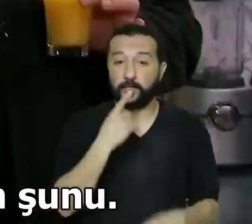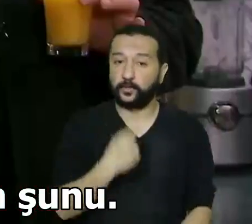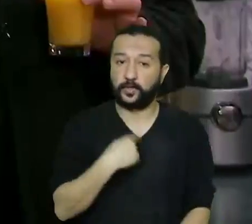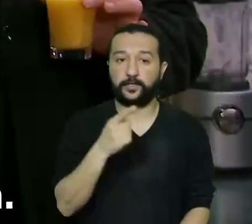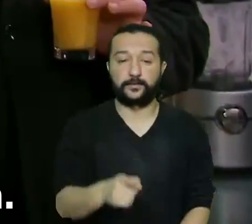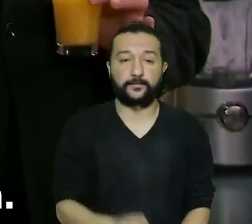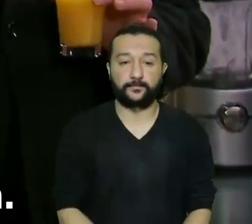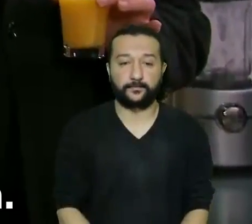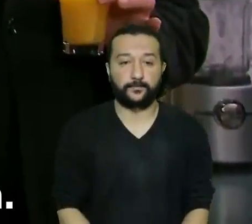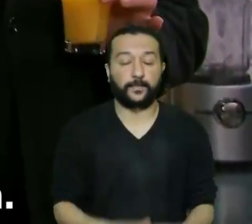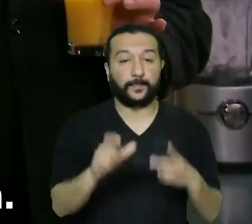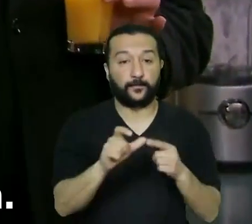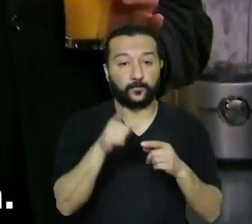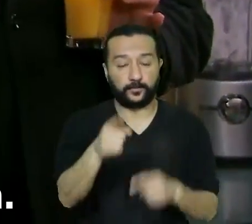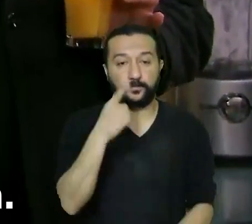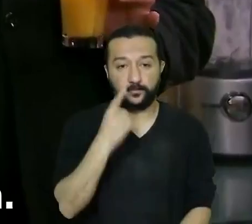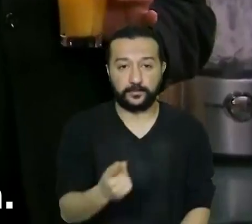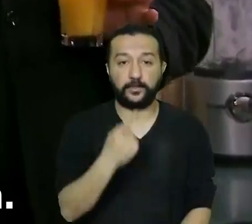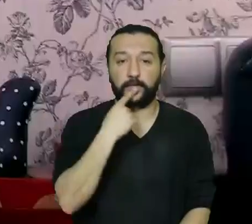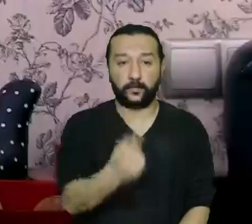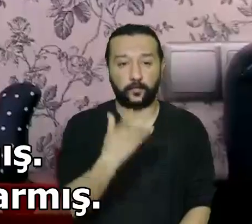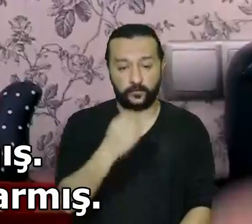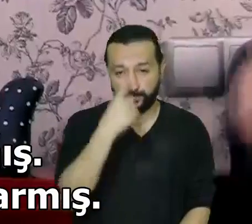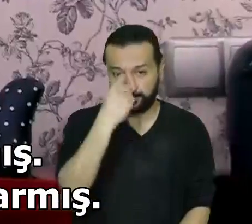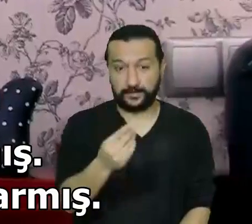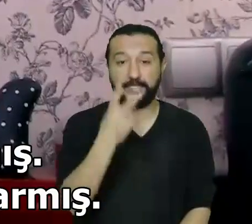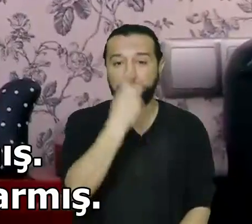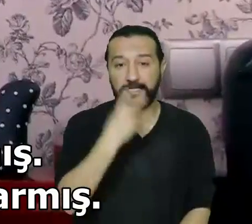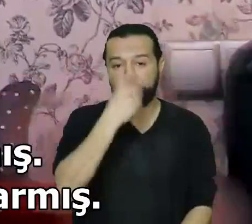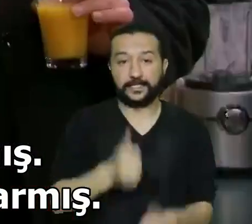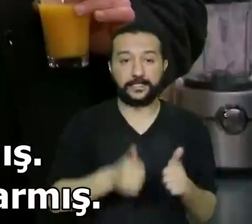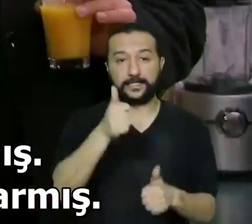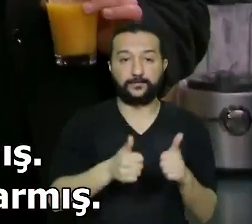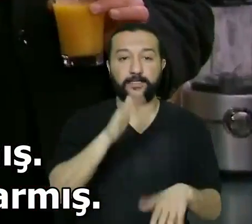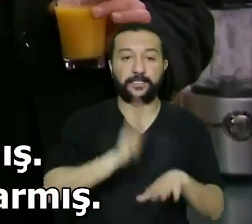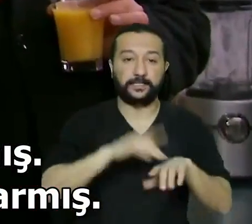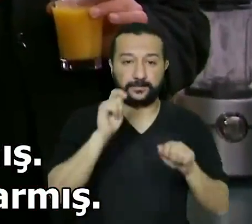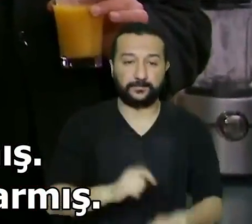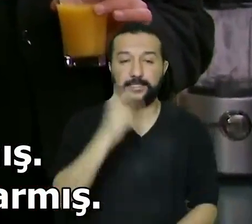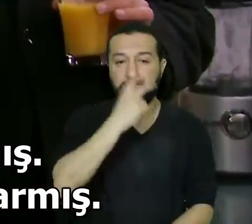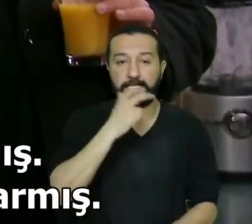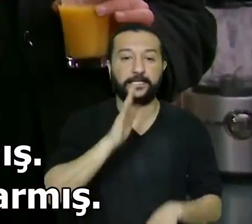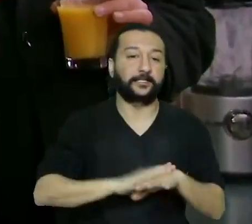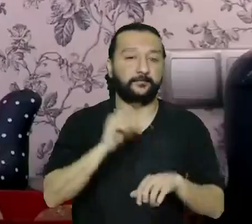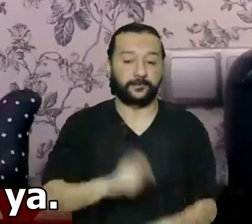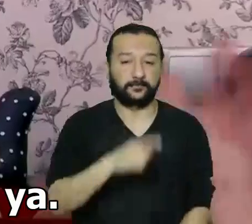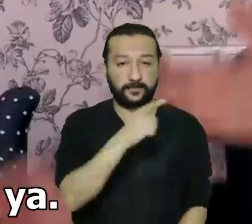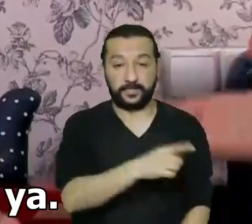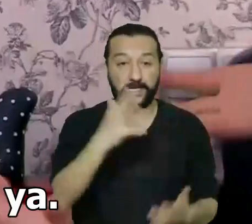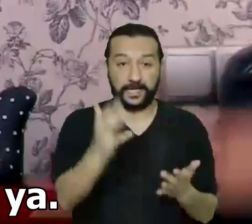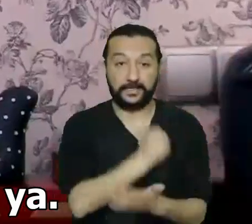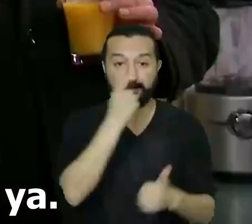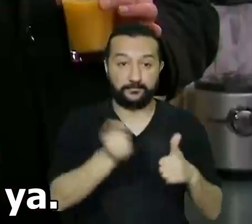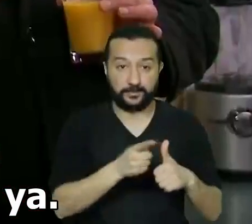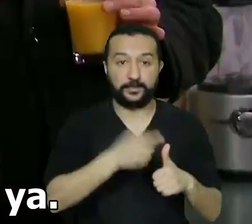şuna. Şarıcığım, söylüyorum. Ses yarışması yapacaklarmış. Yani şarkı yarışması yapacaklarmış.